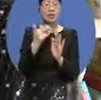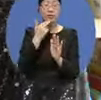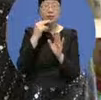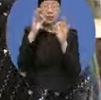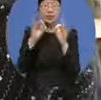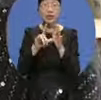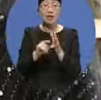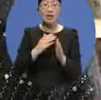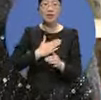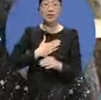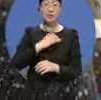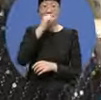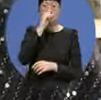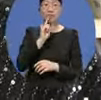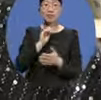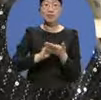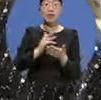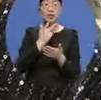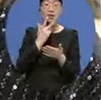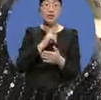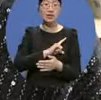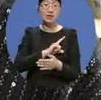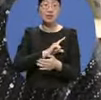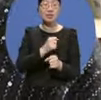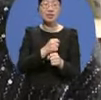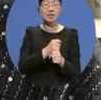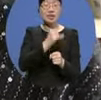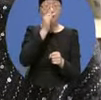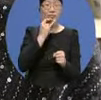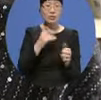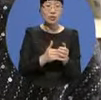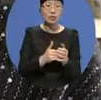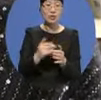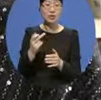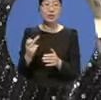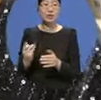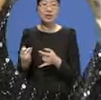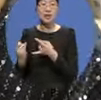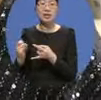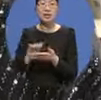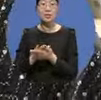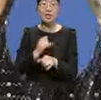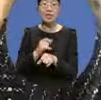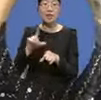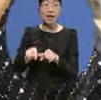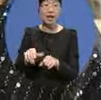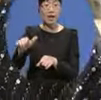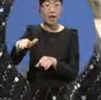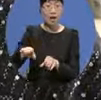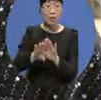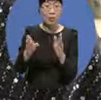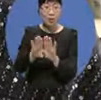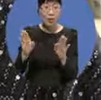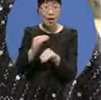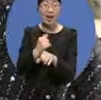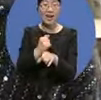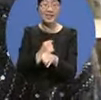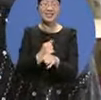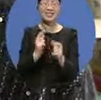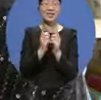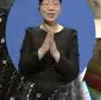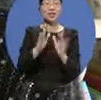때 좀 뿌듯함을 느끼더라고요. 영어 이름 누르기를 짓고 막 동생한테도 막 놀면서도 오픈업, 오픈업 이렇게 하면서 실생활에서 제가